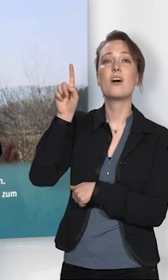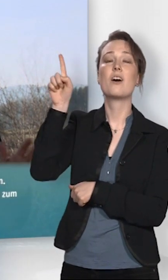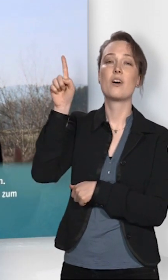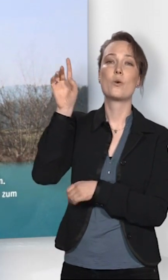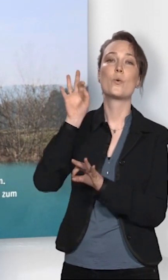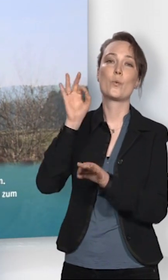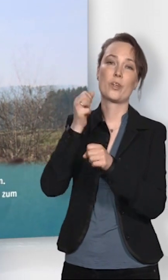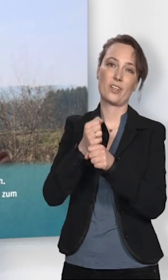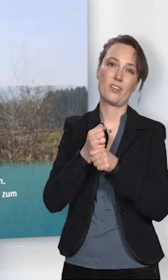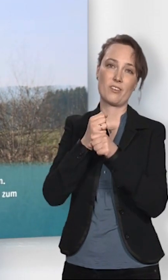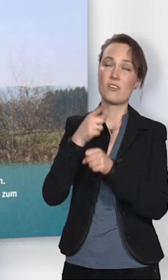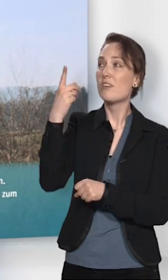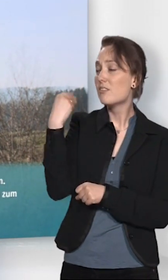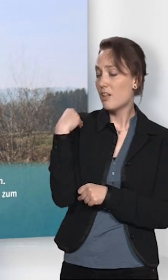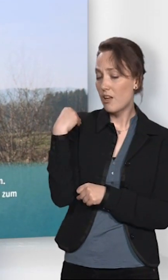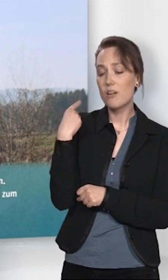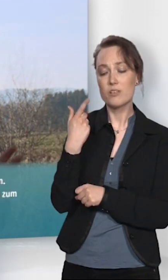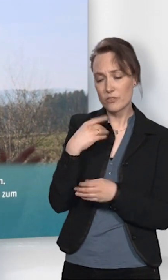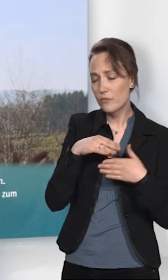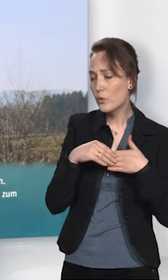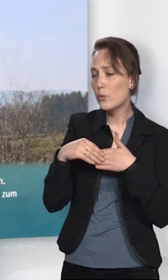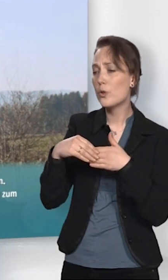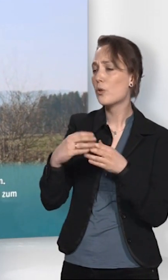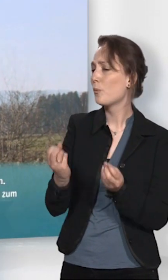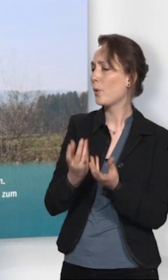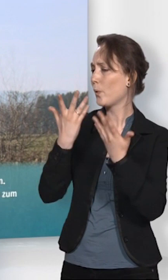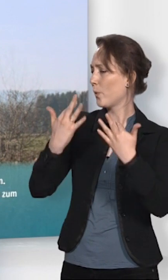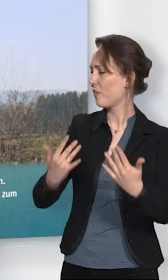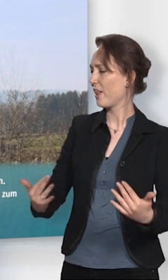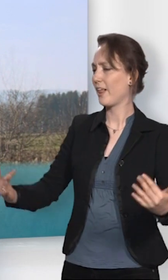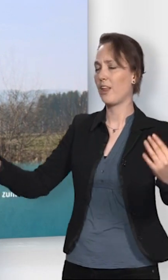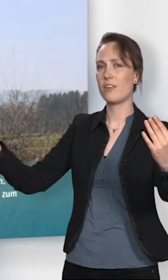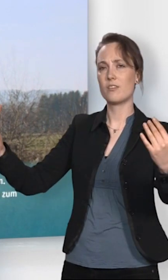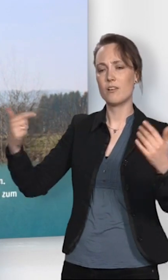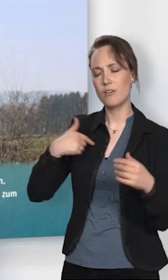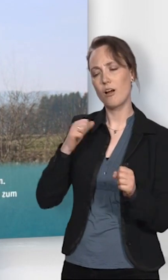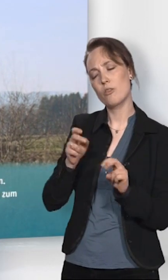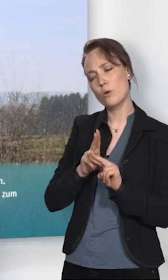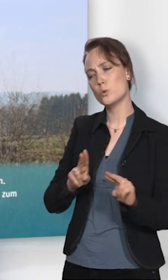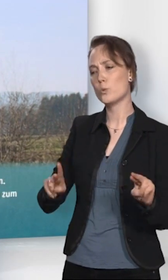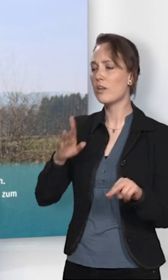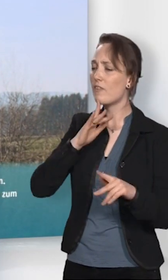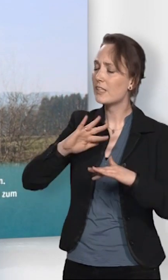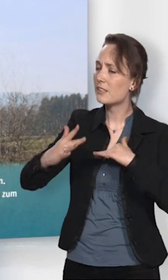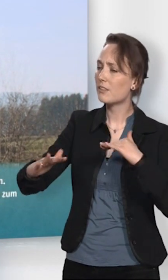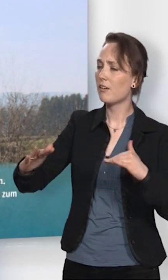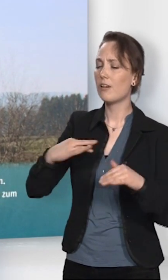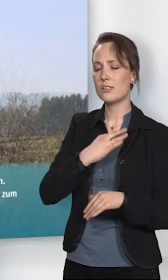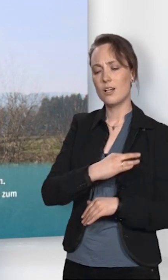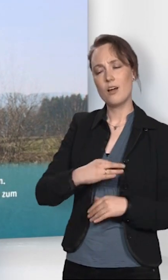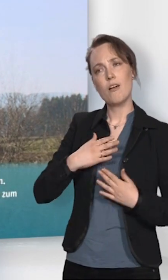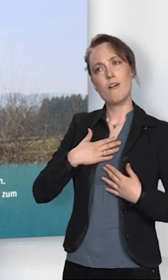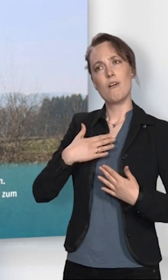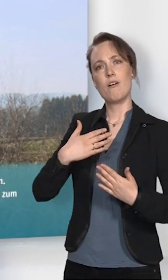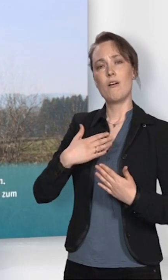mich zu blühenden Weiden. Er lässt mich lagern an Wassern. Meine Seele kommt zum Atmen. Danach kann ich meinen Weg